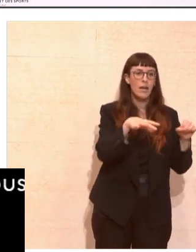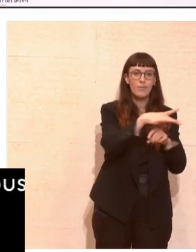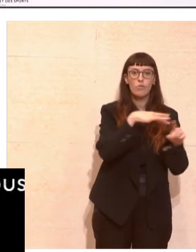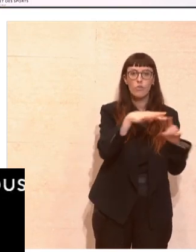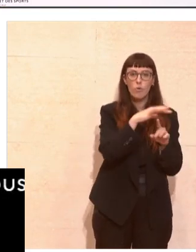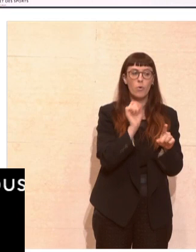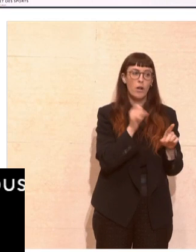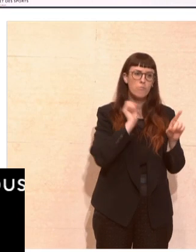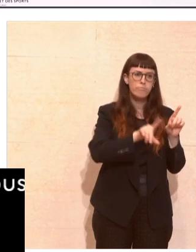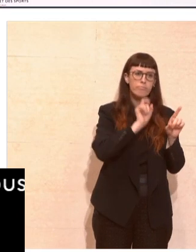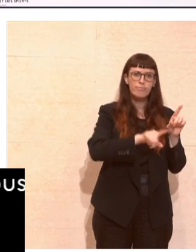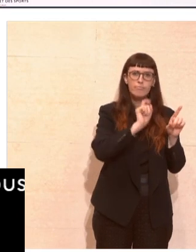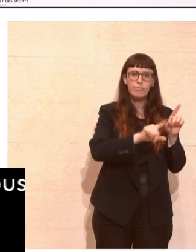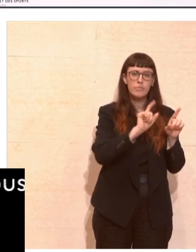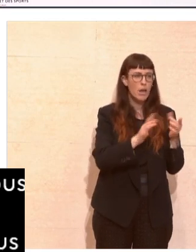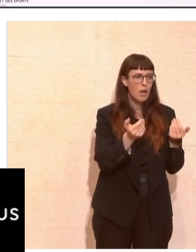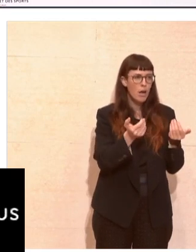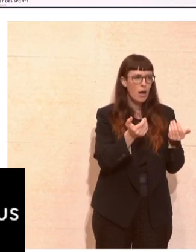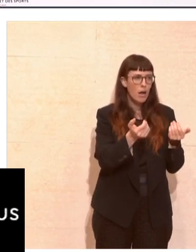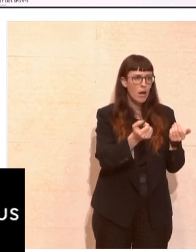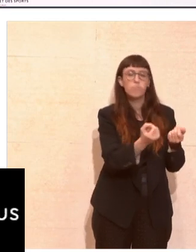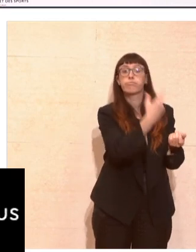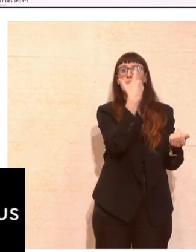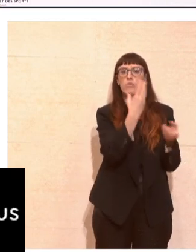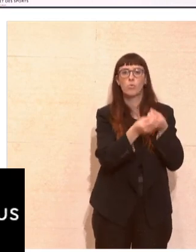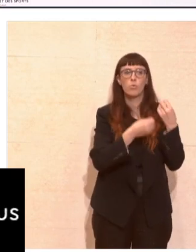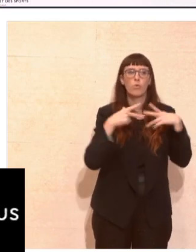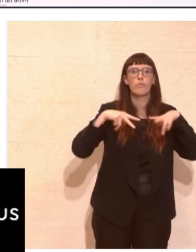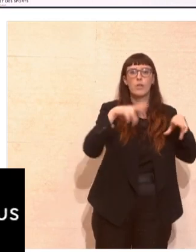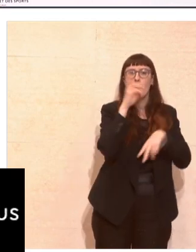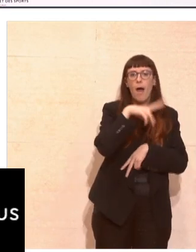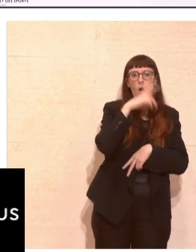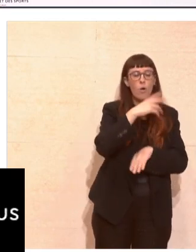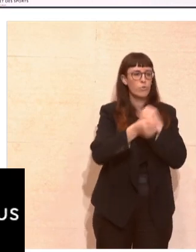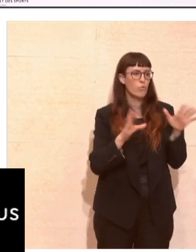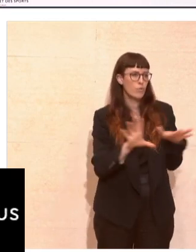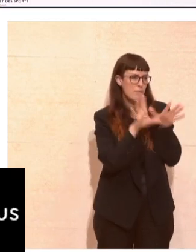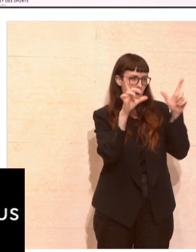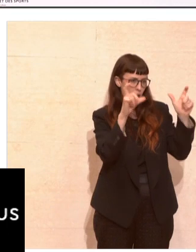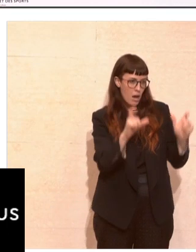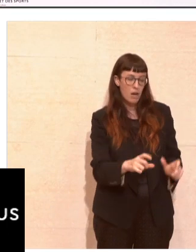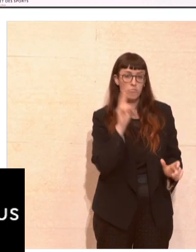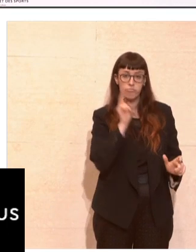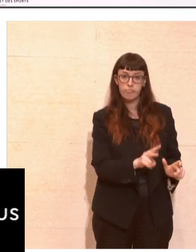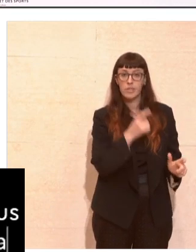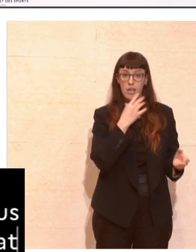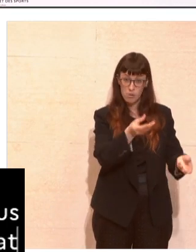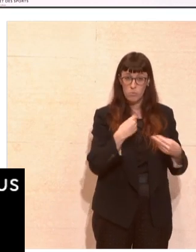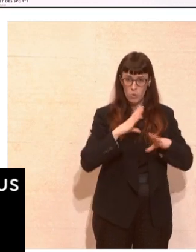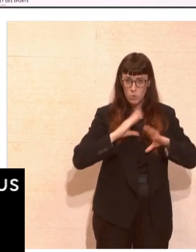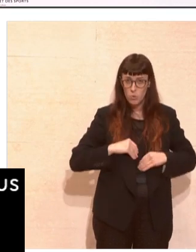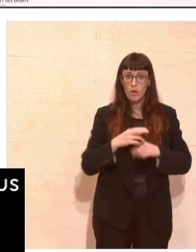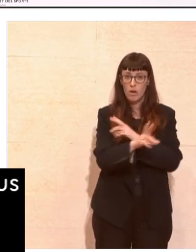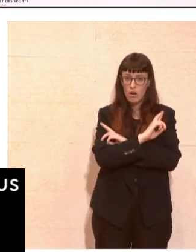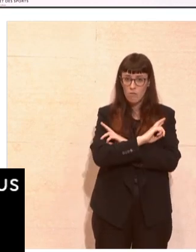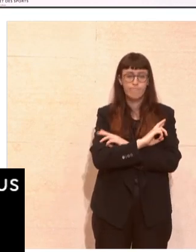attendez le message d'une copine, vous avez une photo ou des vidéos marrantes, ça ne va pas vous préparer à être détendu et relaxé pour